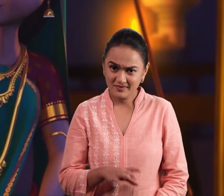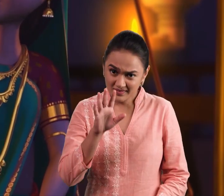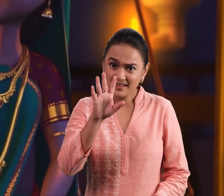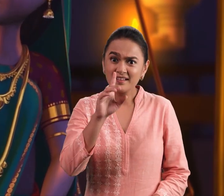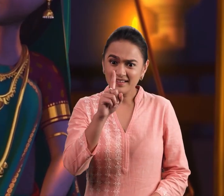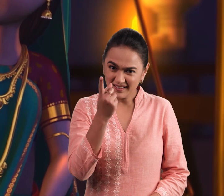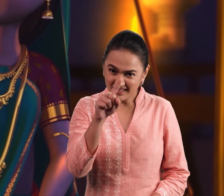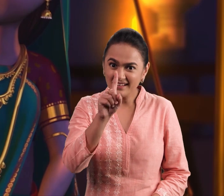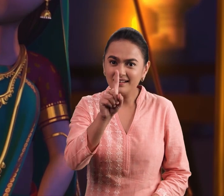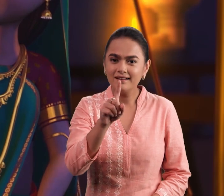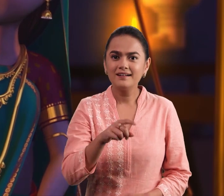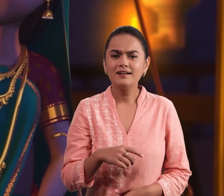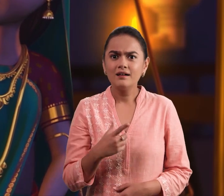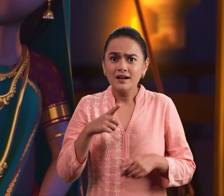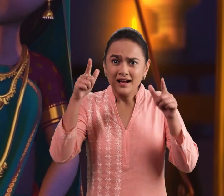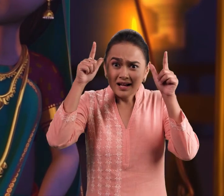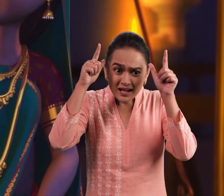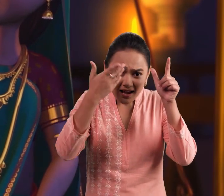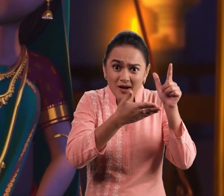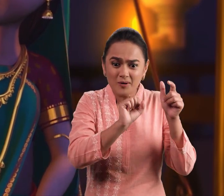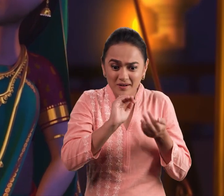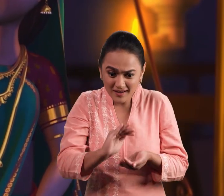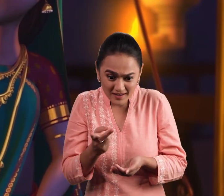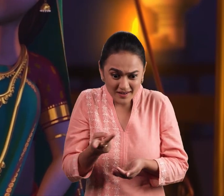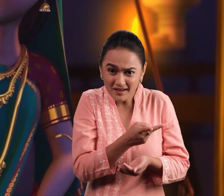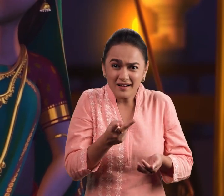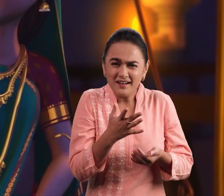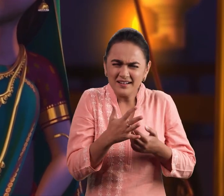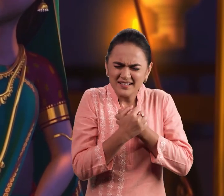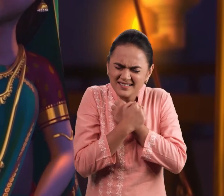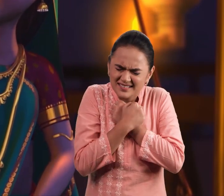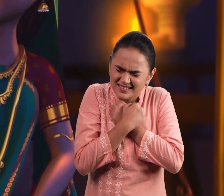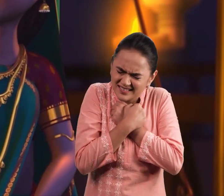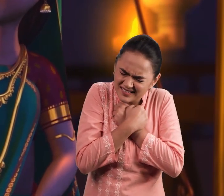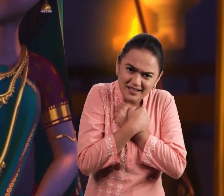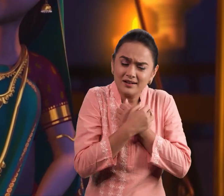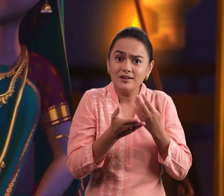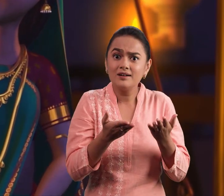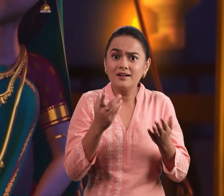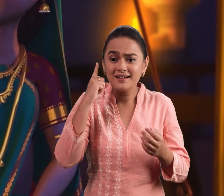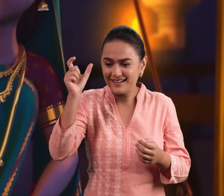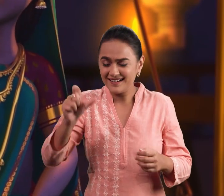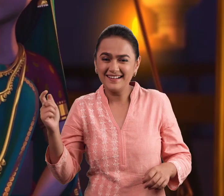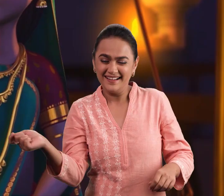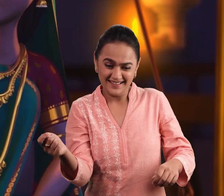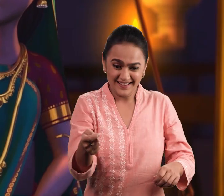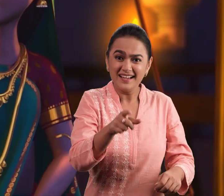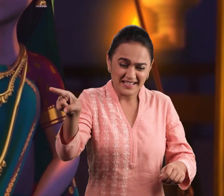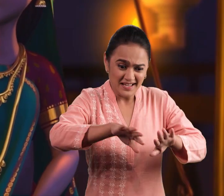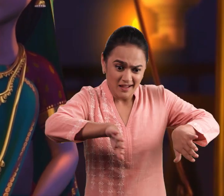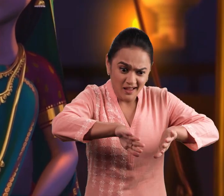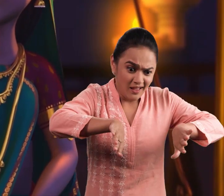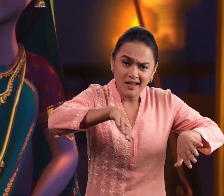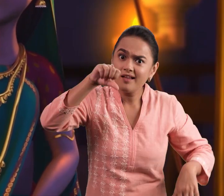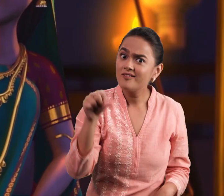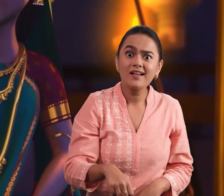और एक विशेष बात, गायें तक अपने बछड़ों से इतना प्रेम कर रही हैं यशोदा कि ग्वाले उनको बछड़ों से